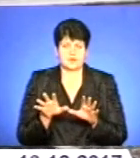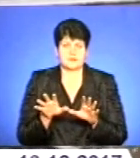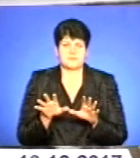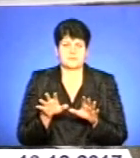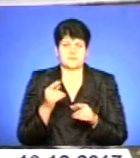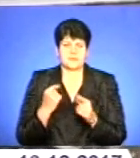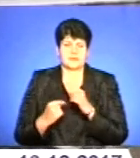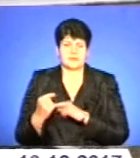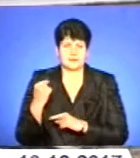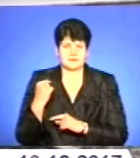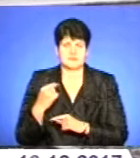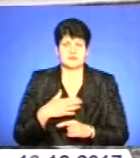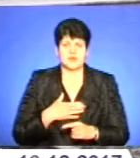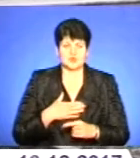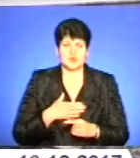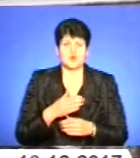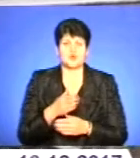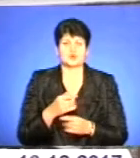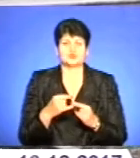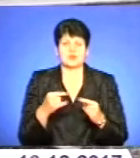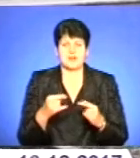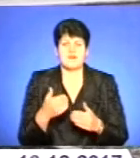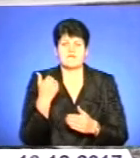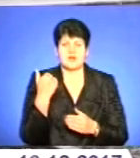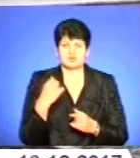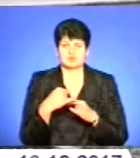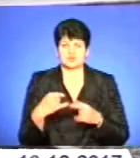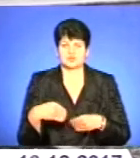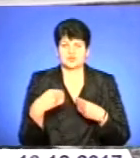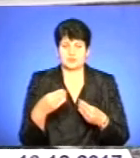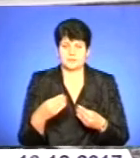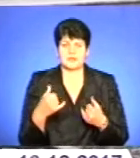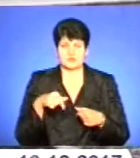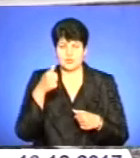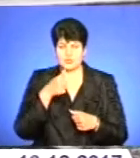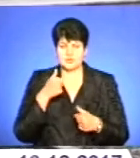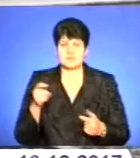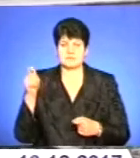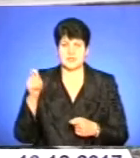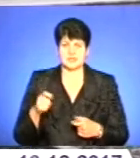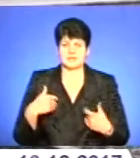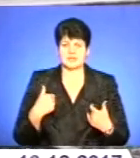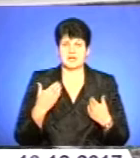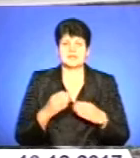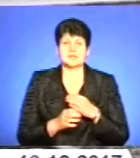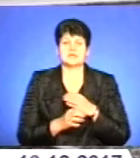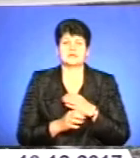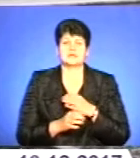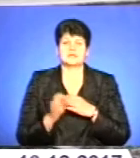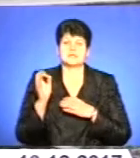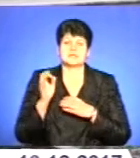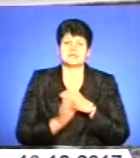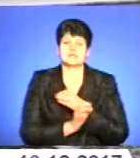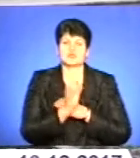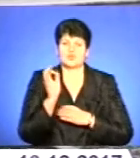типу, від нашого стола вашому столу було. А цього року зі святами приїхали вітати вже зі сходу. Вперед приїхали вітати вже